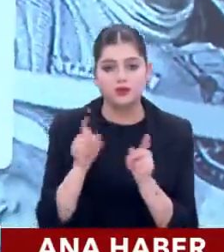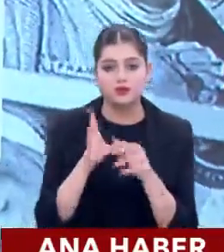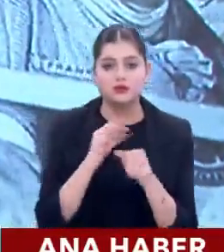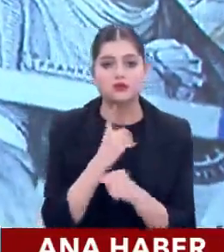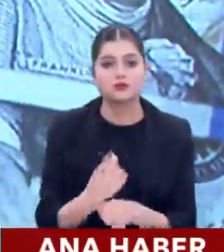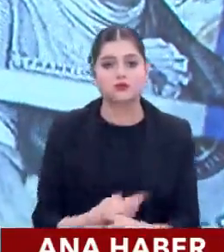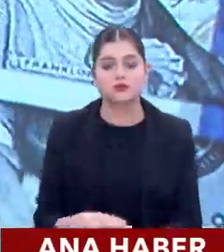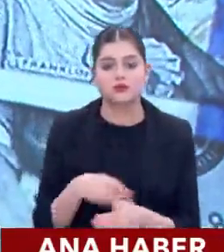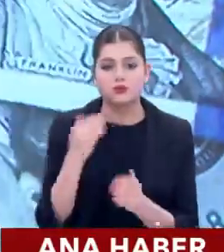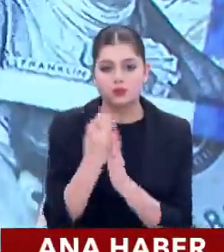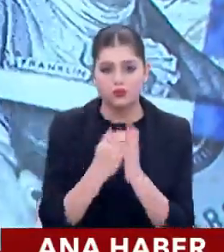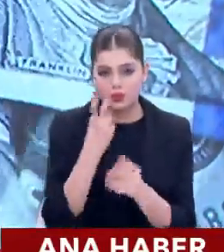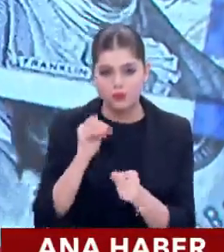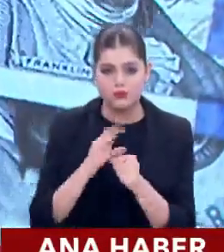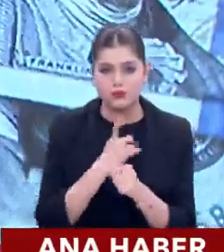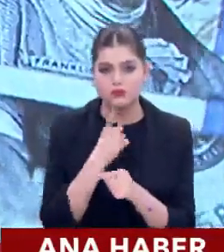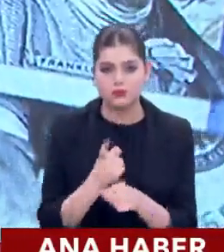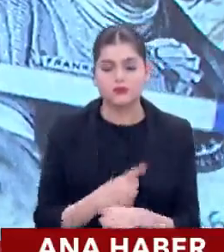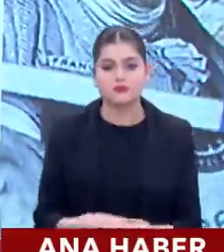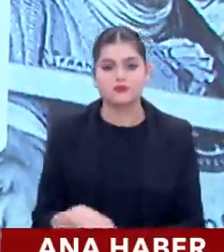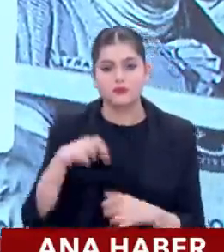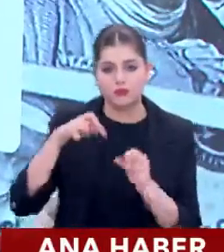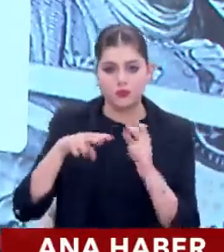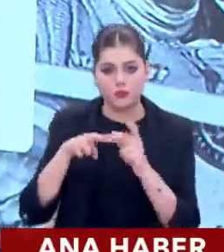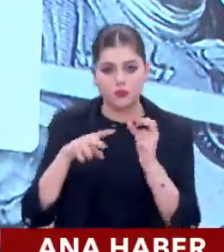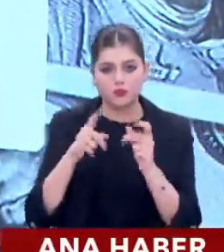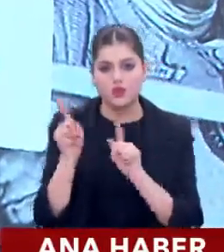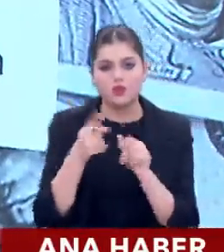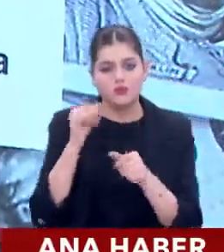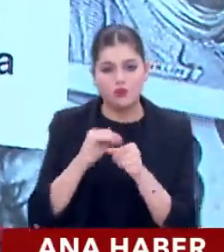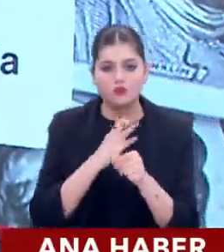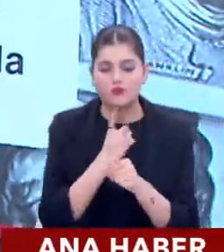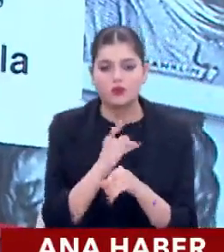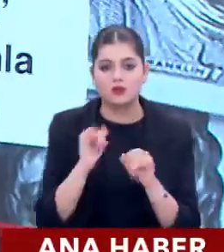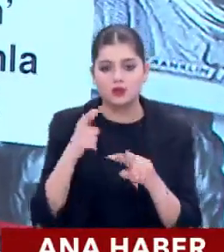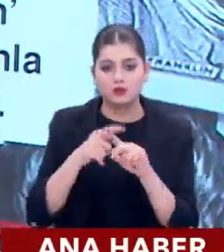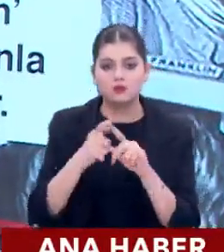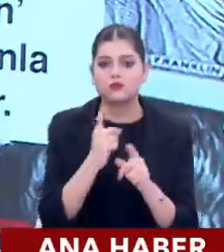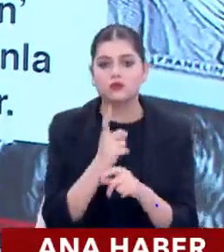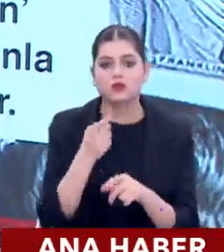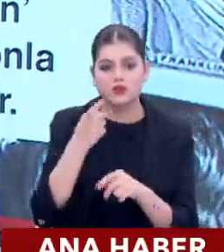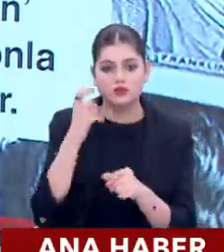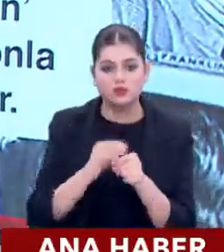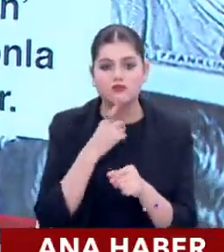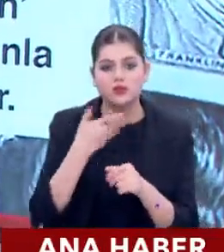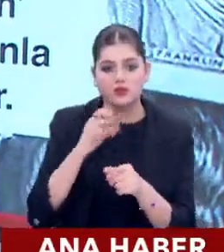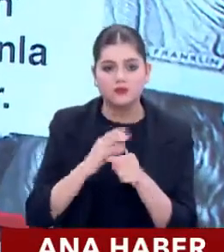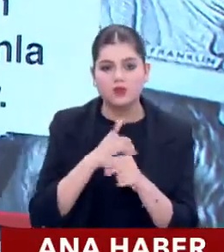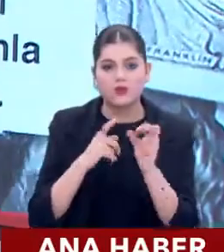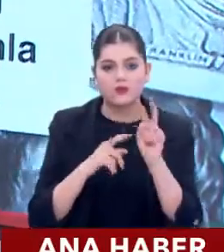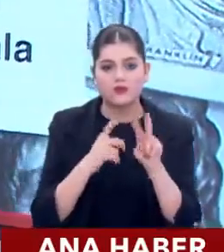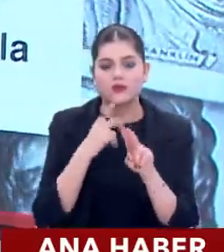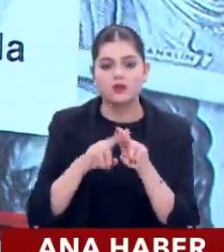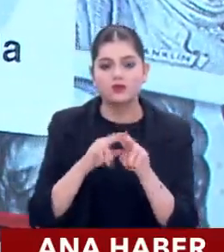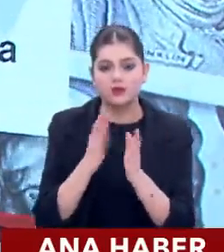Eee yöntemlerde de görüyoruz dijital ponzi yöntemlerinde de görüyoruz şimdi Arda Turan Tabii Geçmişte bir laf etmişti Orhan Veli